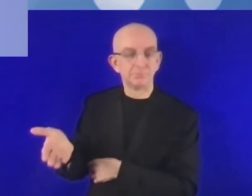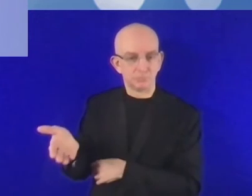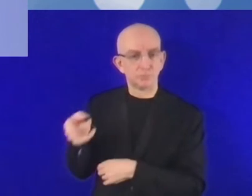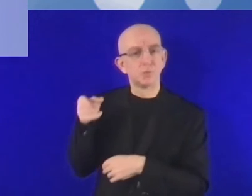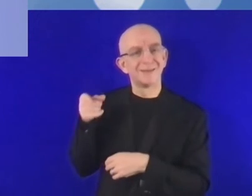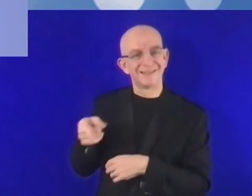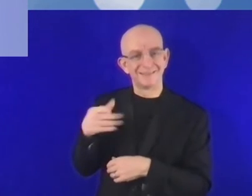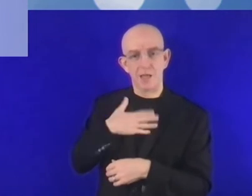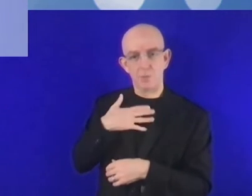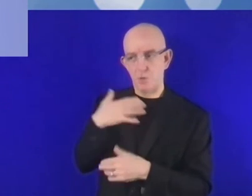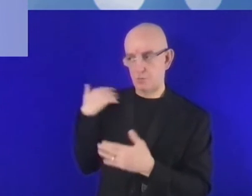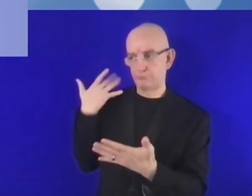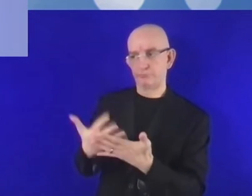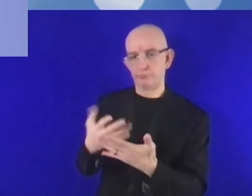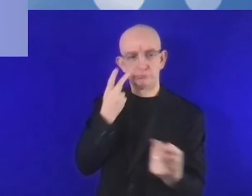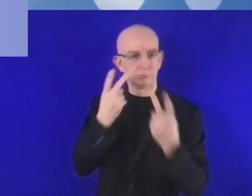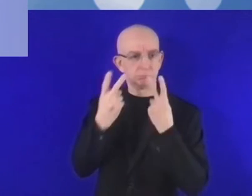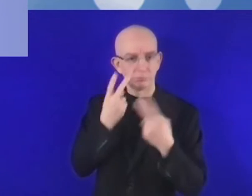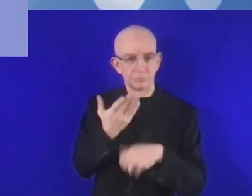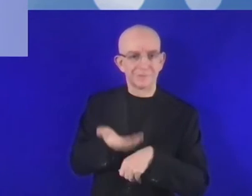самого начала, с этапа